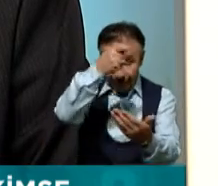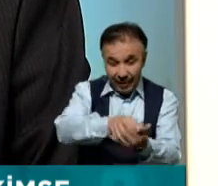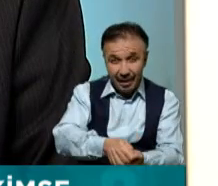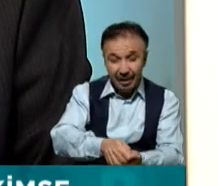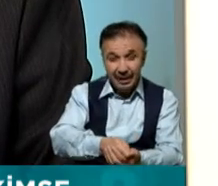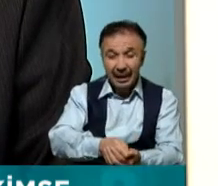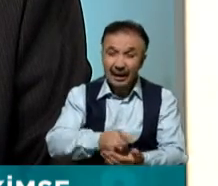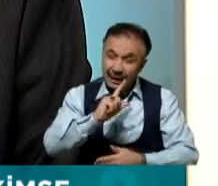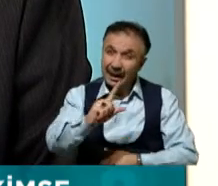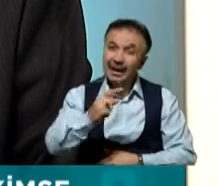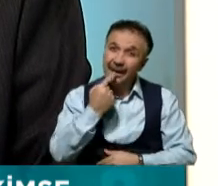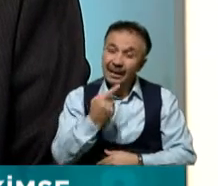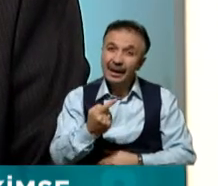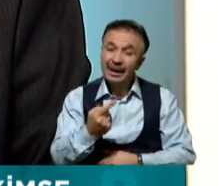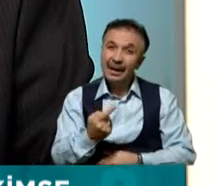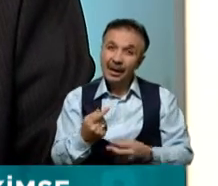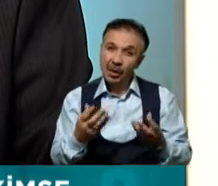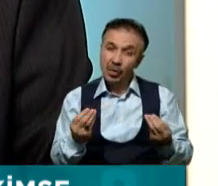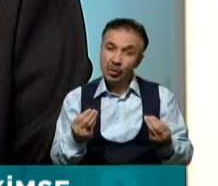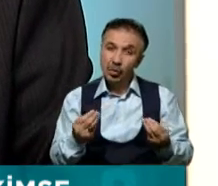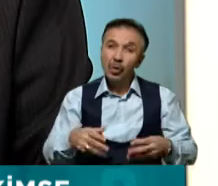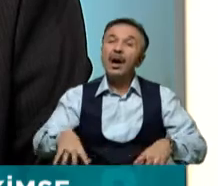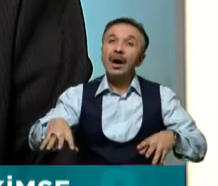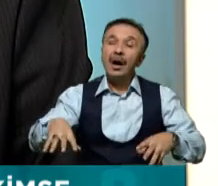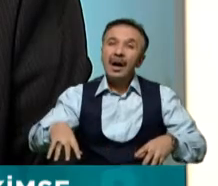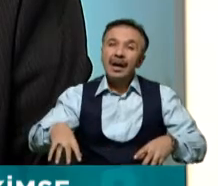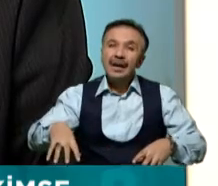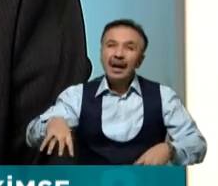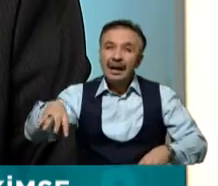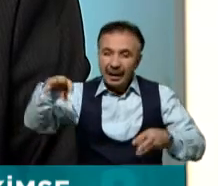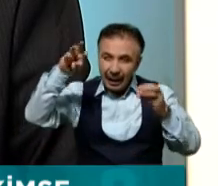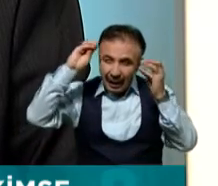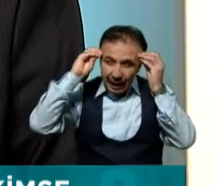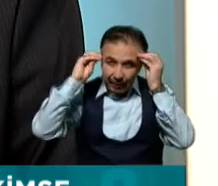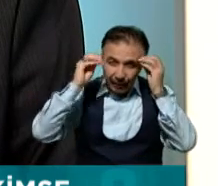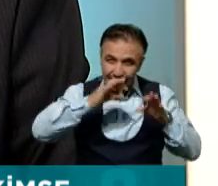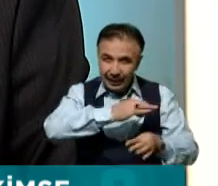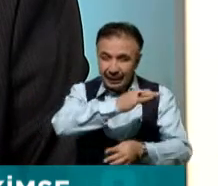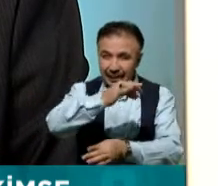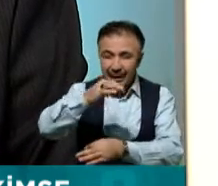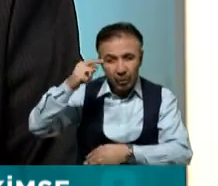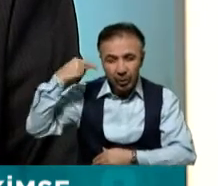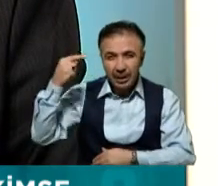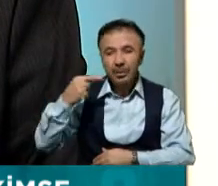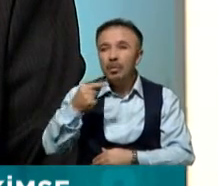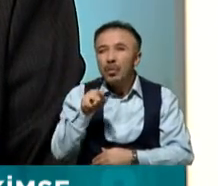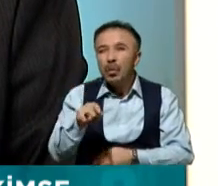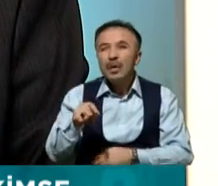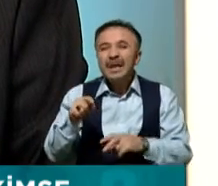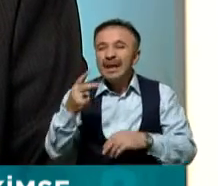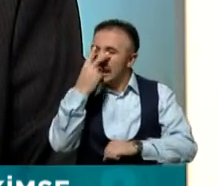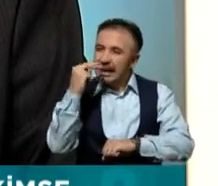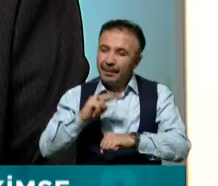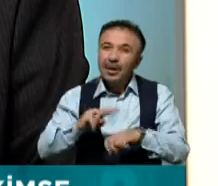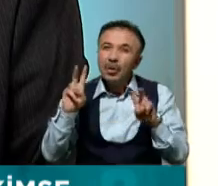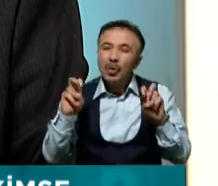gerekir diyenler de çoğunluğun kanaatidir. Bu bakımdan kardeşimiz bu yemin konusunda izin